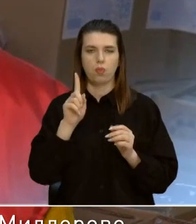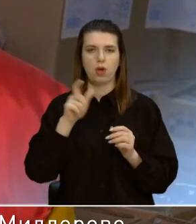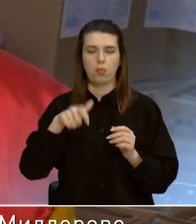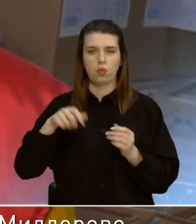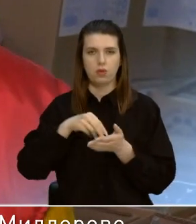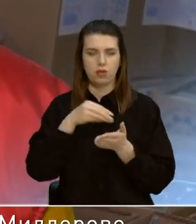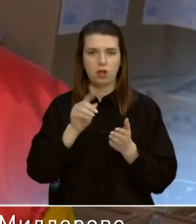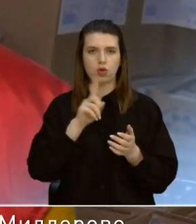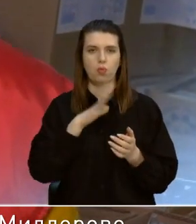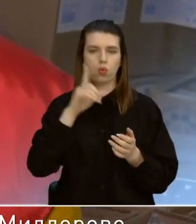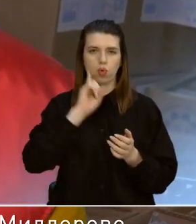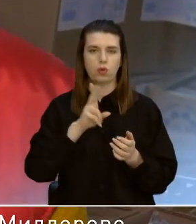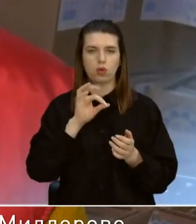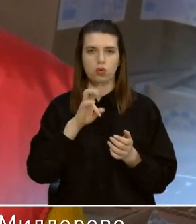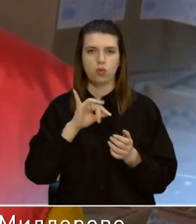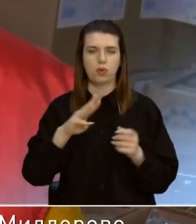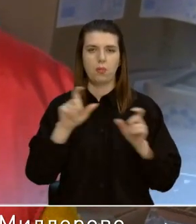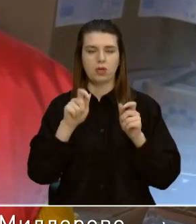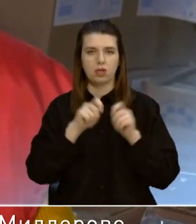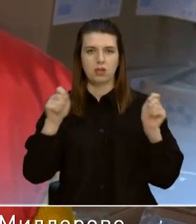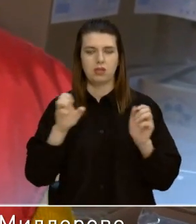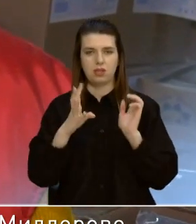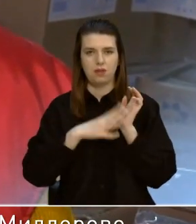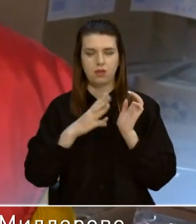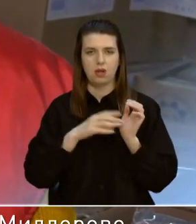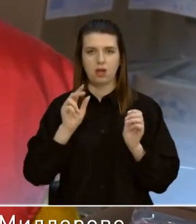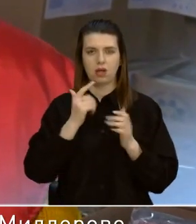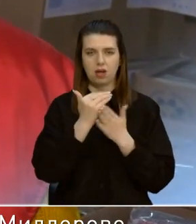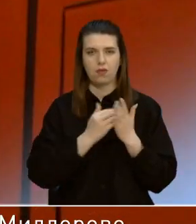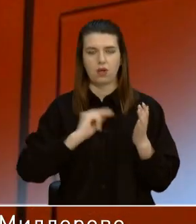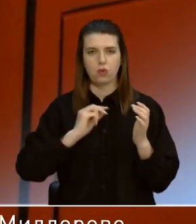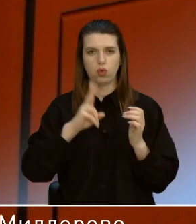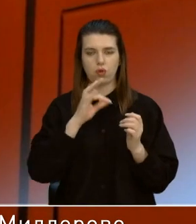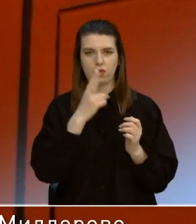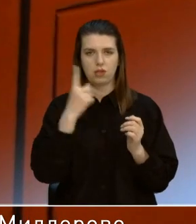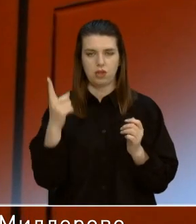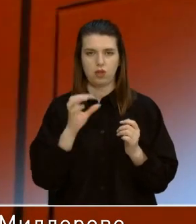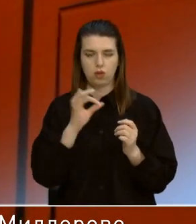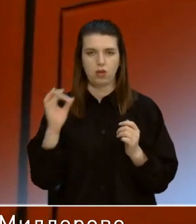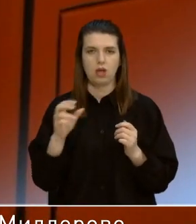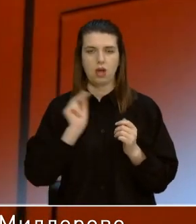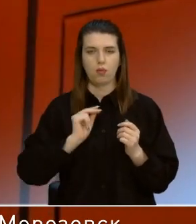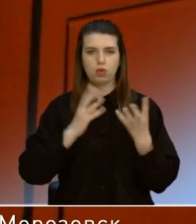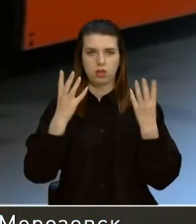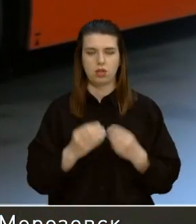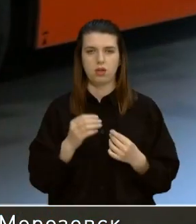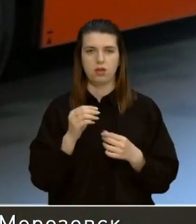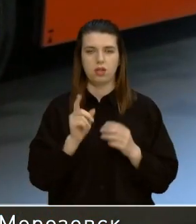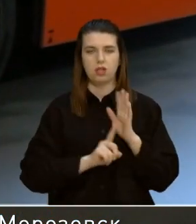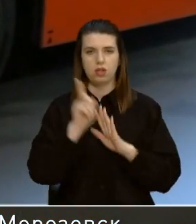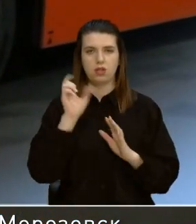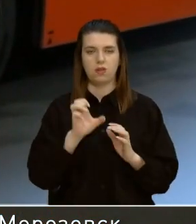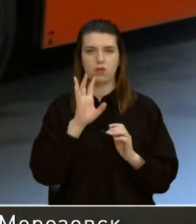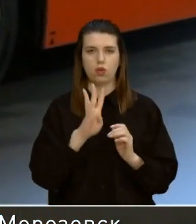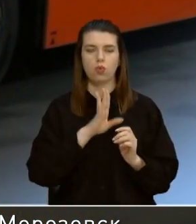смог прийти и все было доступно. Магазин открывается с 9, график работы у нас до 21. А рабочий день Алексея Шиляева